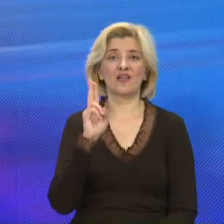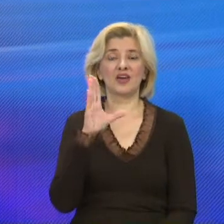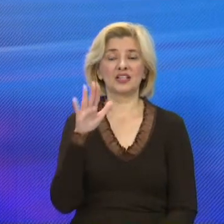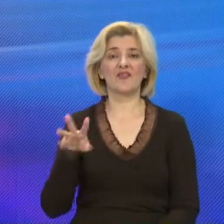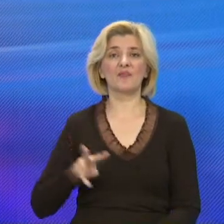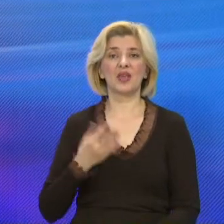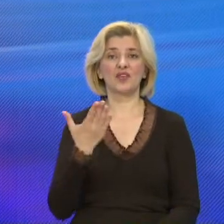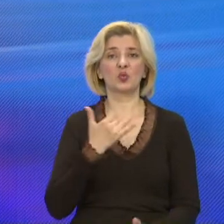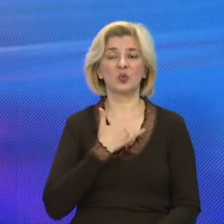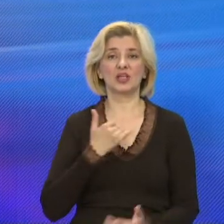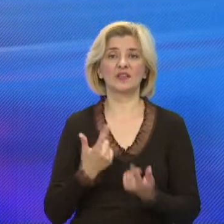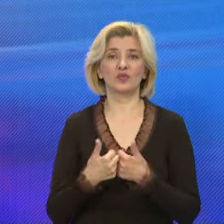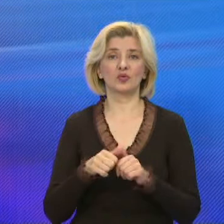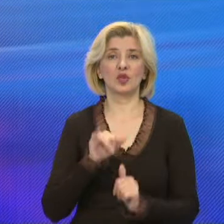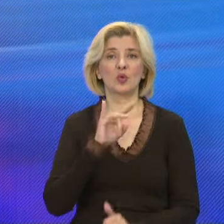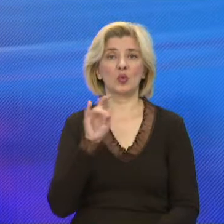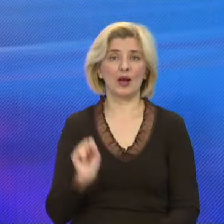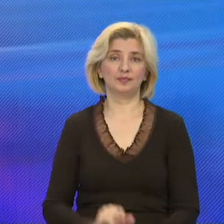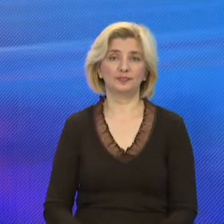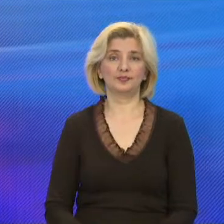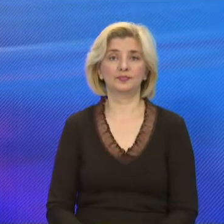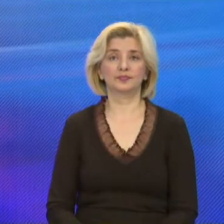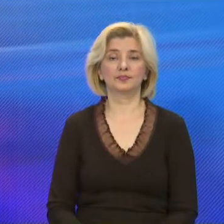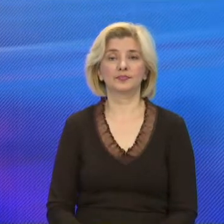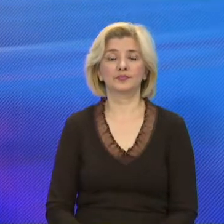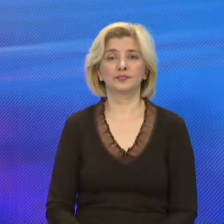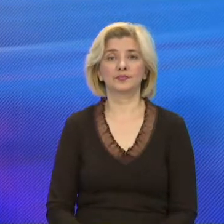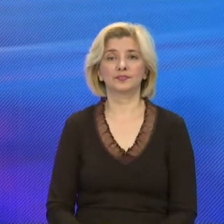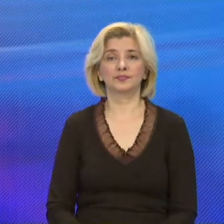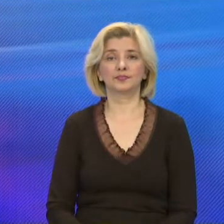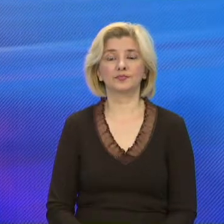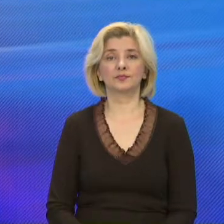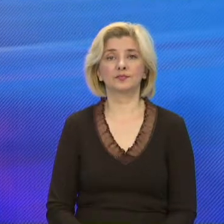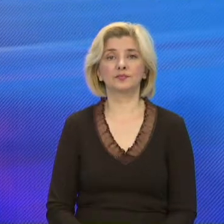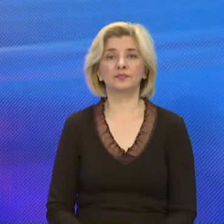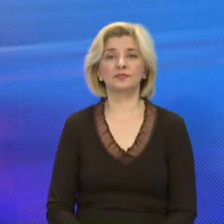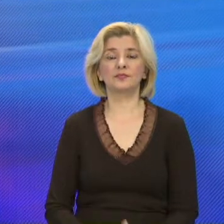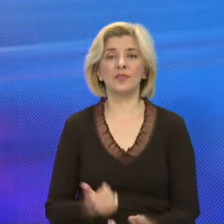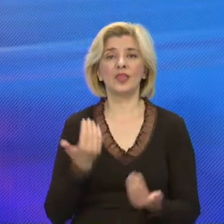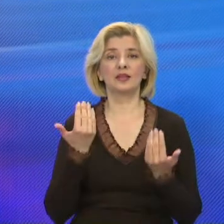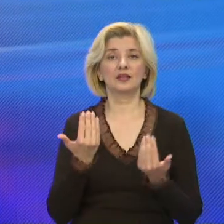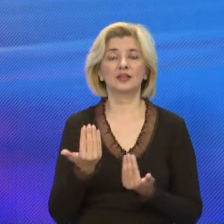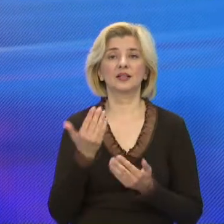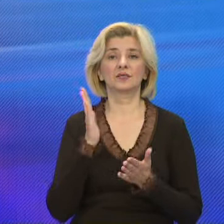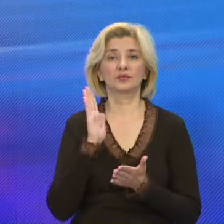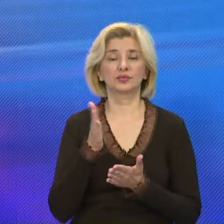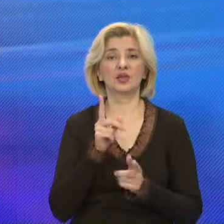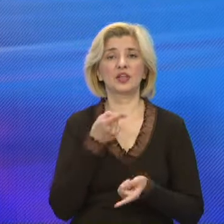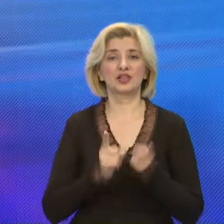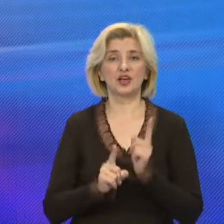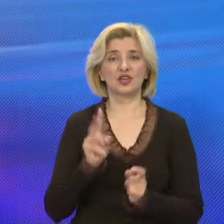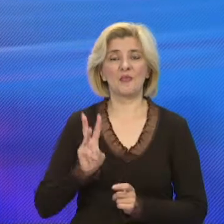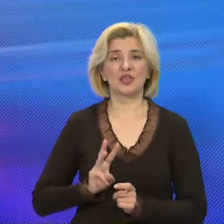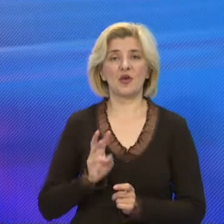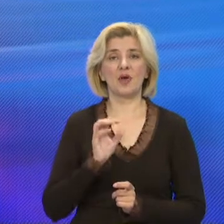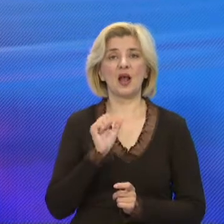студии. Ура! Ура! Артем, ура! Наконец ты станешь настоящим минчанином, говорит. Артем мне признался